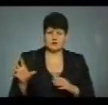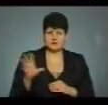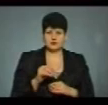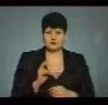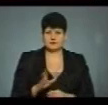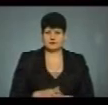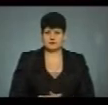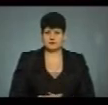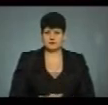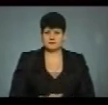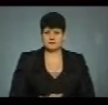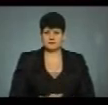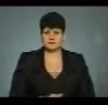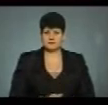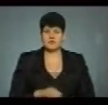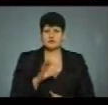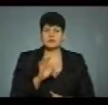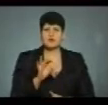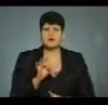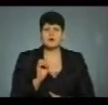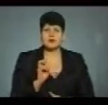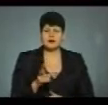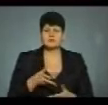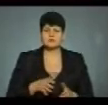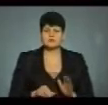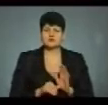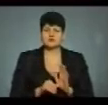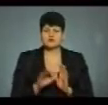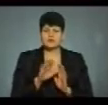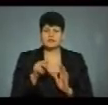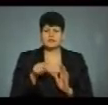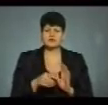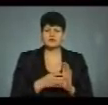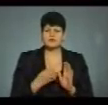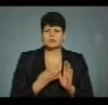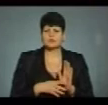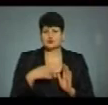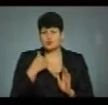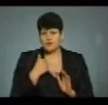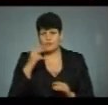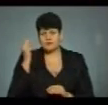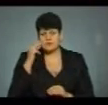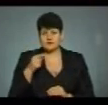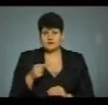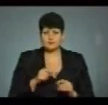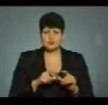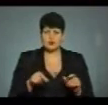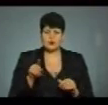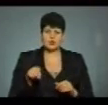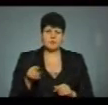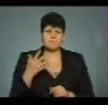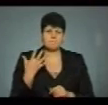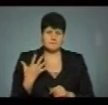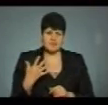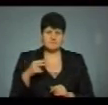квартиру? Олександр Орляк народився 6 вересня 1990 року в Тернополі, навчався у Тернопільській школі номер 5.